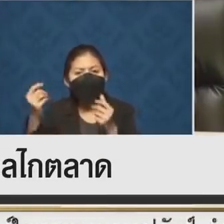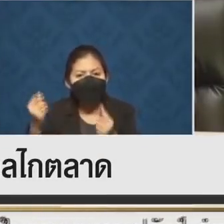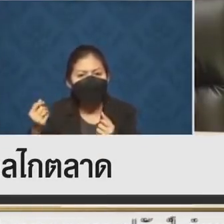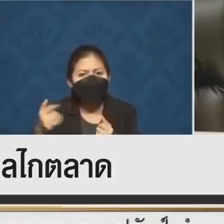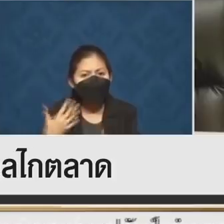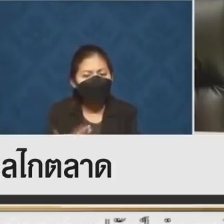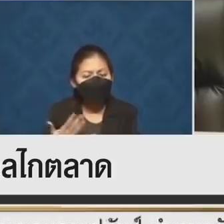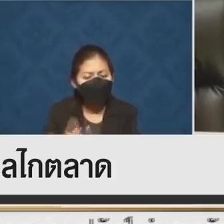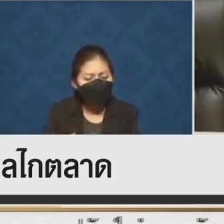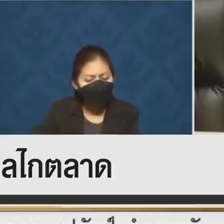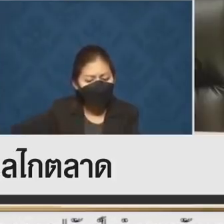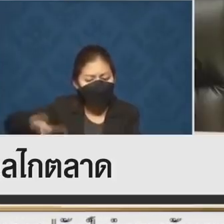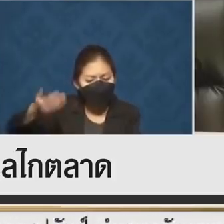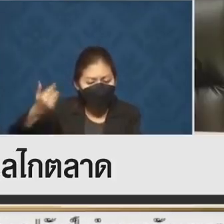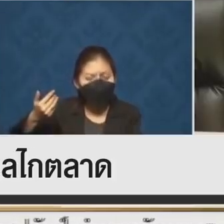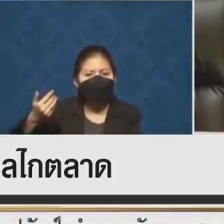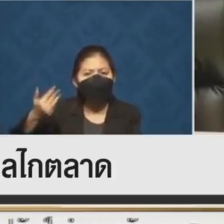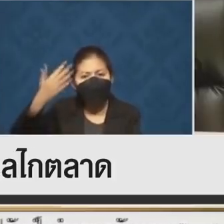ราคามันแพง